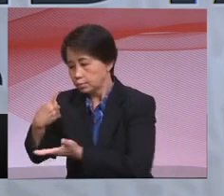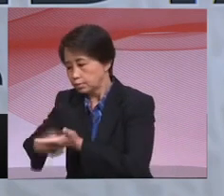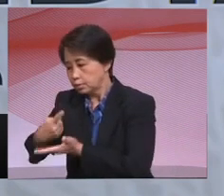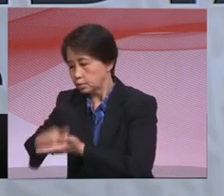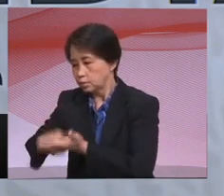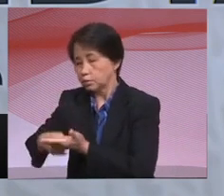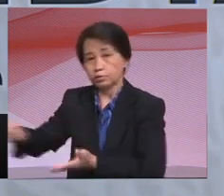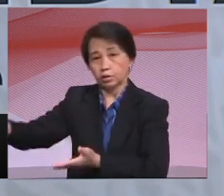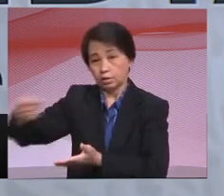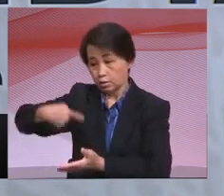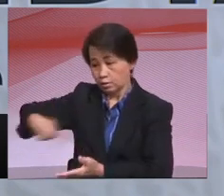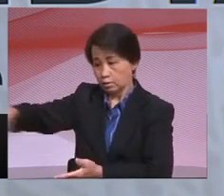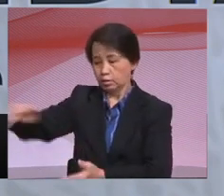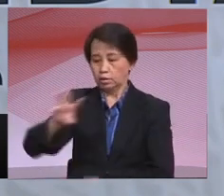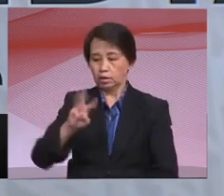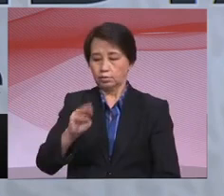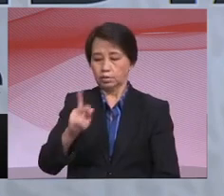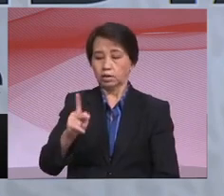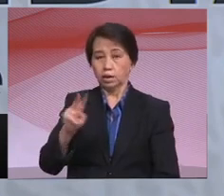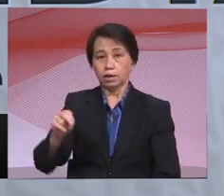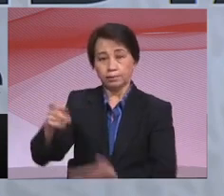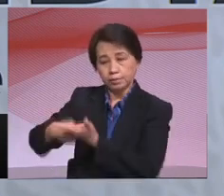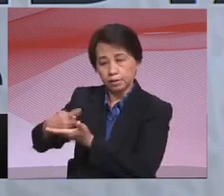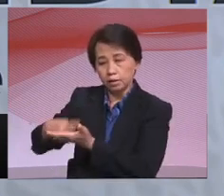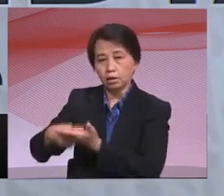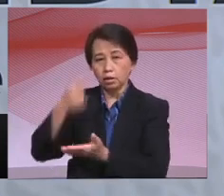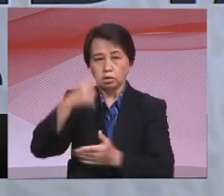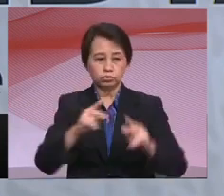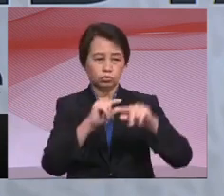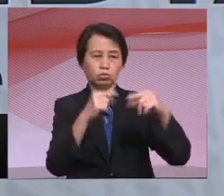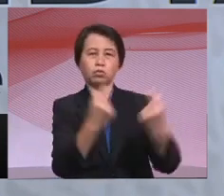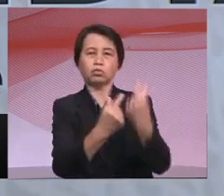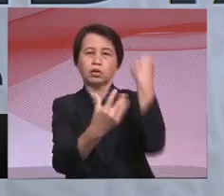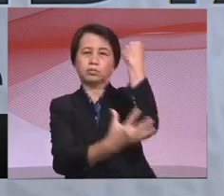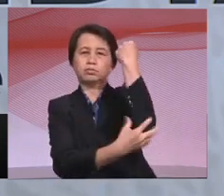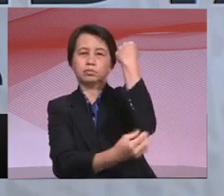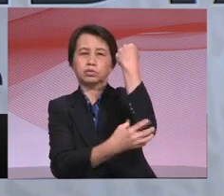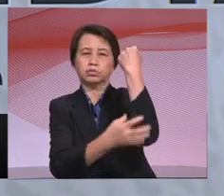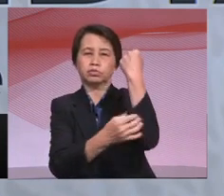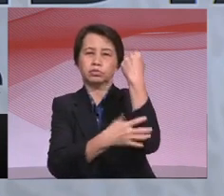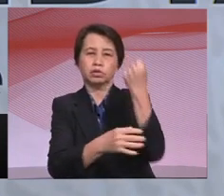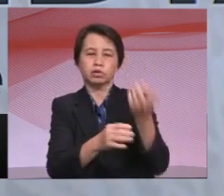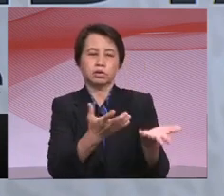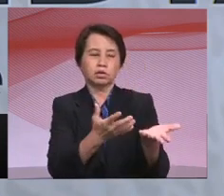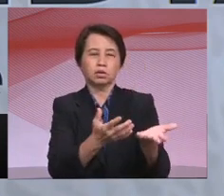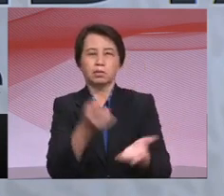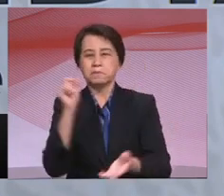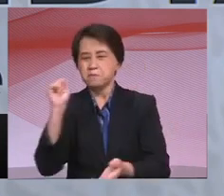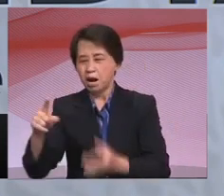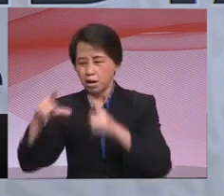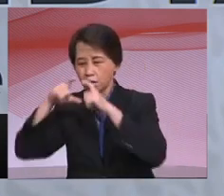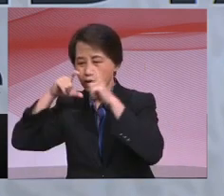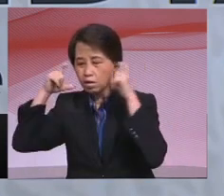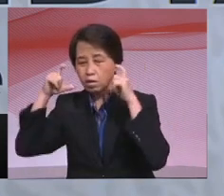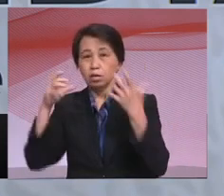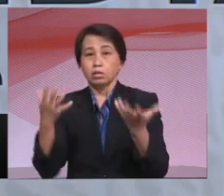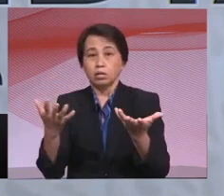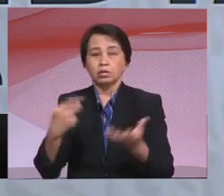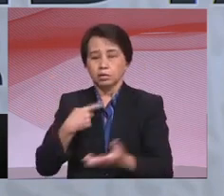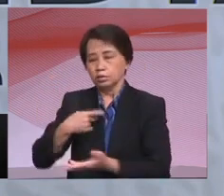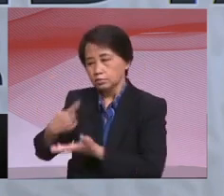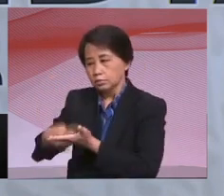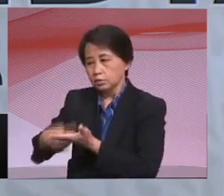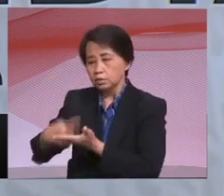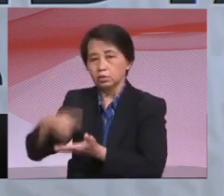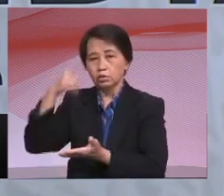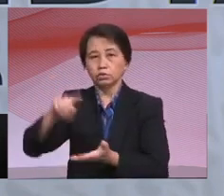peringkat MKN ialah untuk golongan yang tidak berupaya, untuk kos yang tinggi. Jadi kita yang pertama